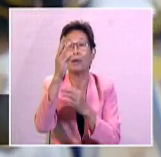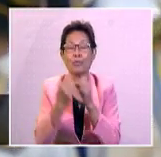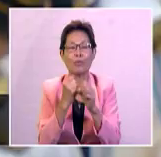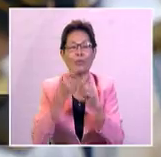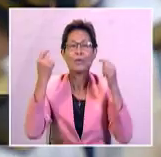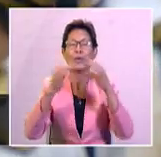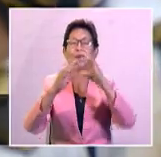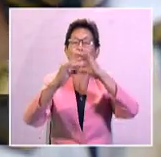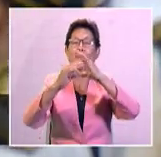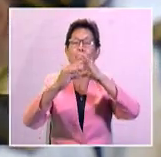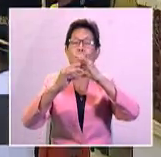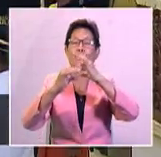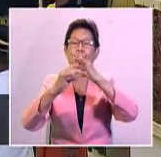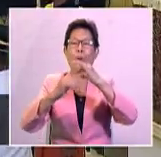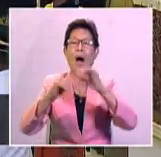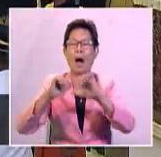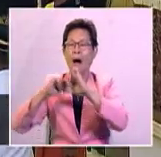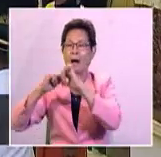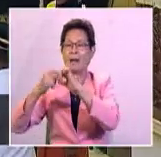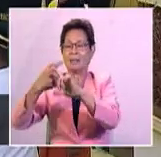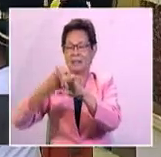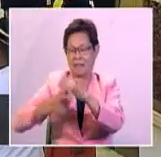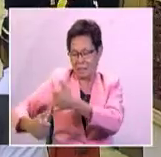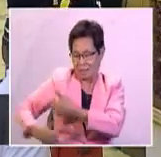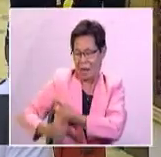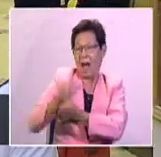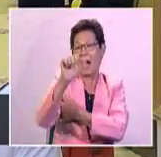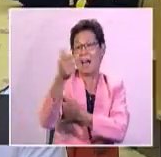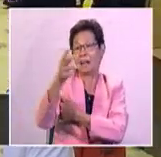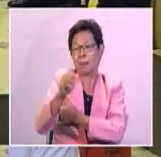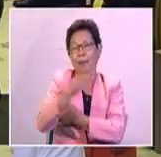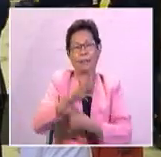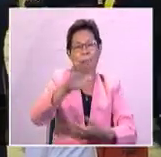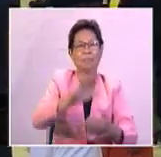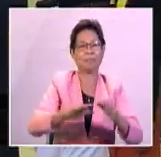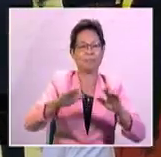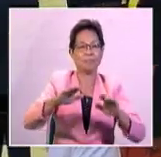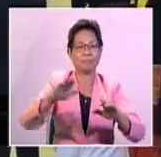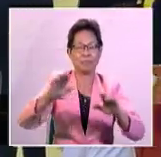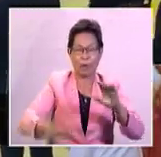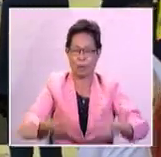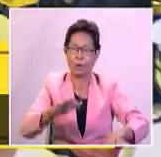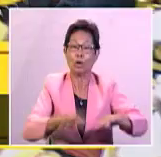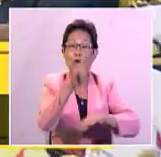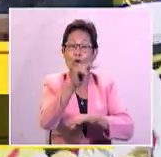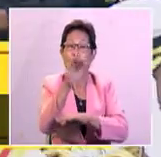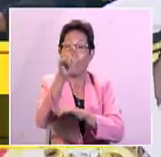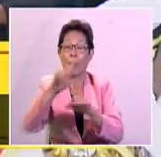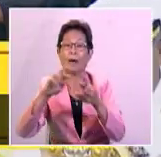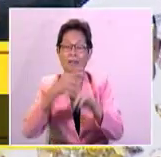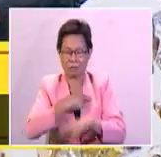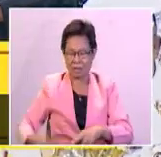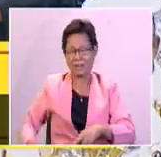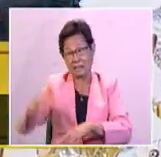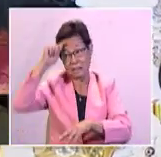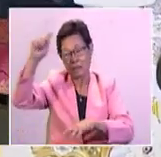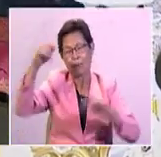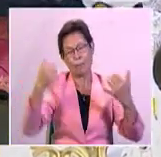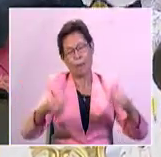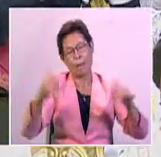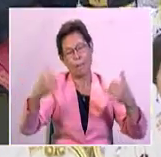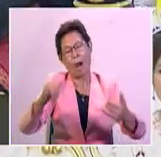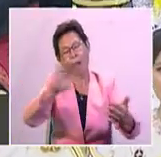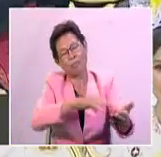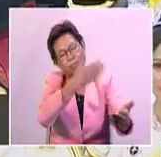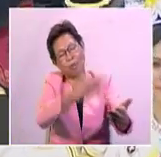Alunan tiupan nafiri daripada Angkatan Tentera Malaysia ATM dan paluan nobat daripada kumpulan nobat Diraja Terengganu yang memainkan